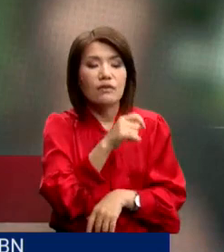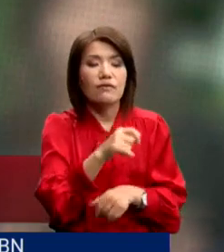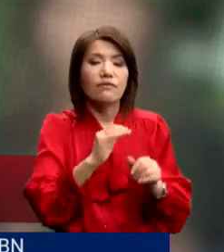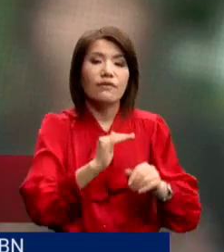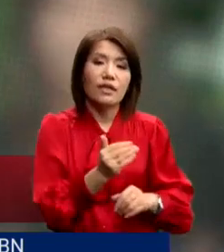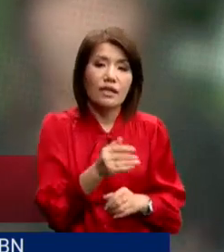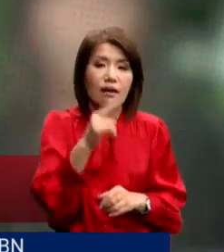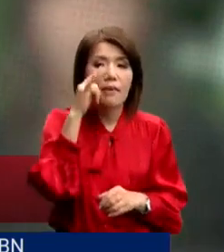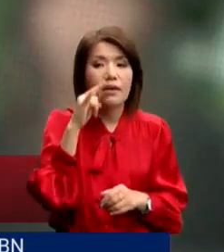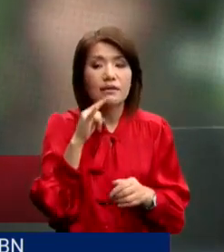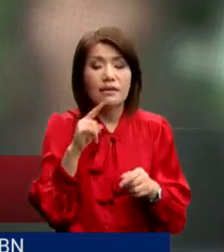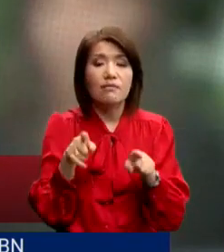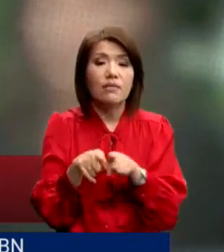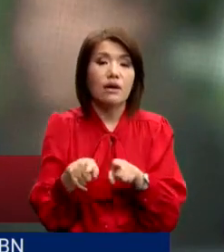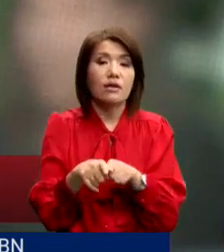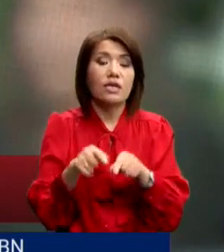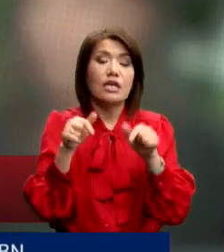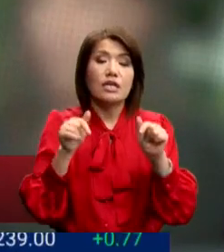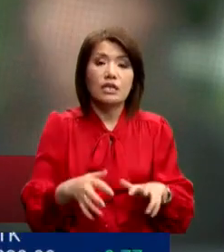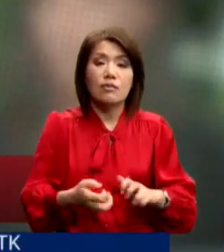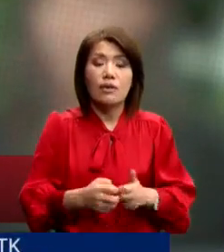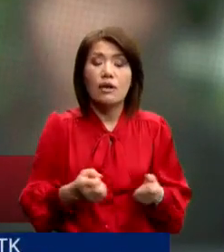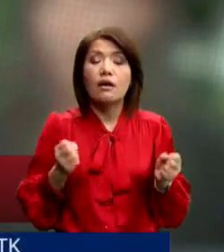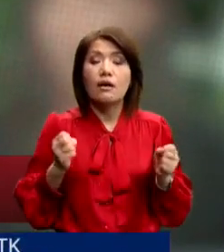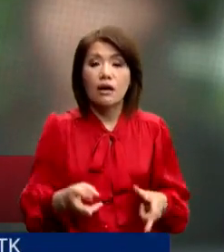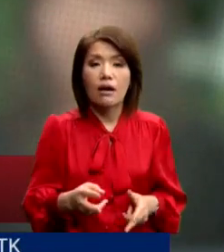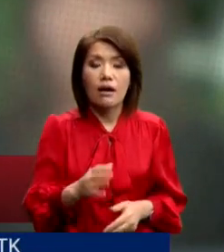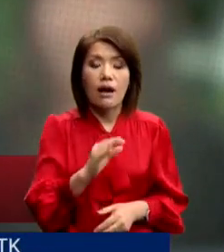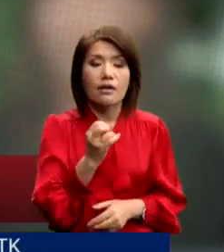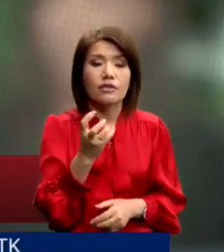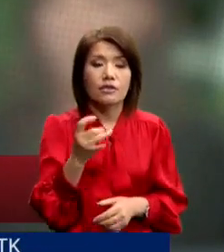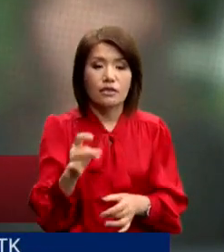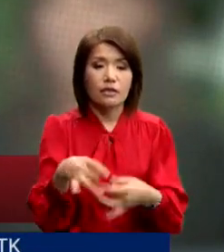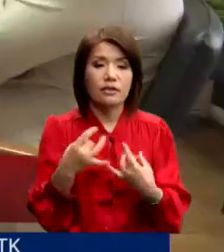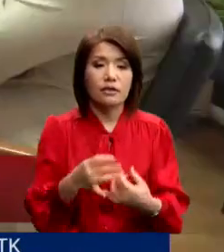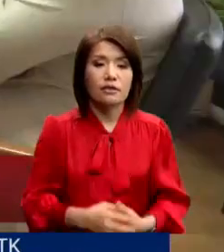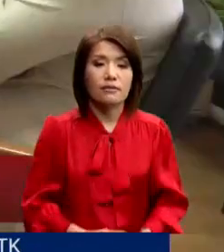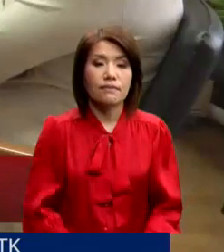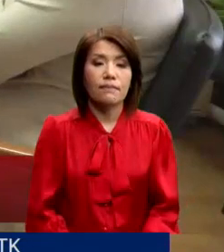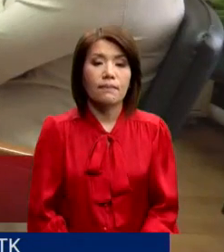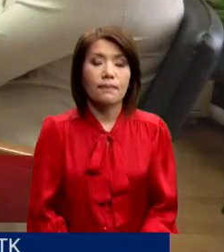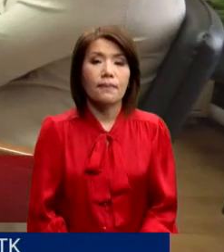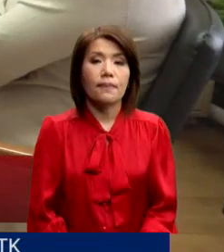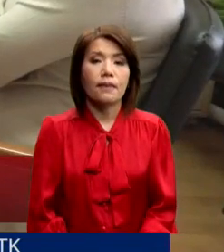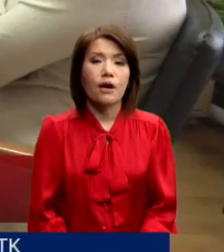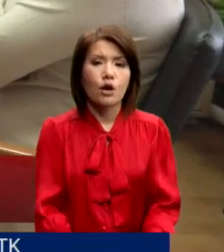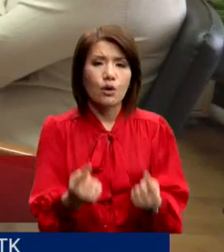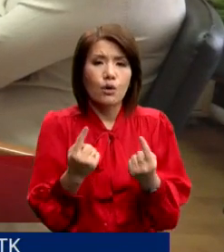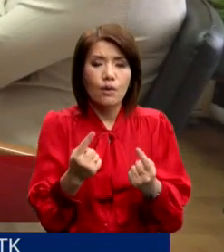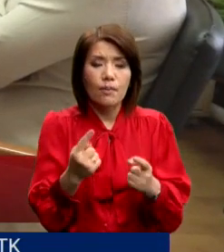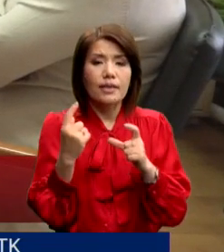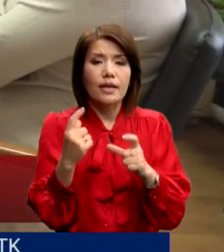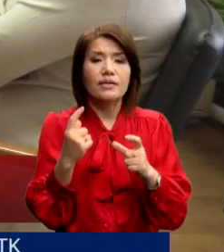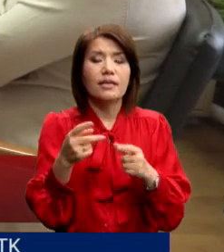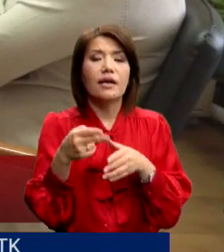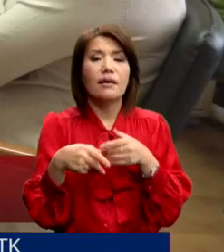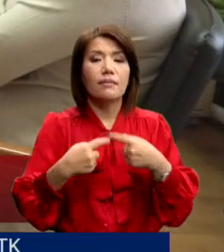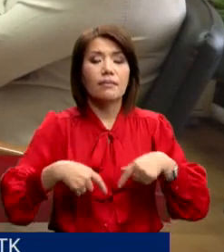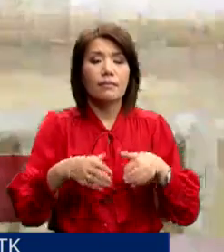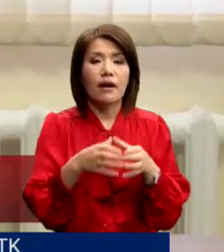видом казахстанских. Как решить проблему, выясняла Айжан Утилова. В крупной транспортной компании